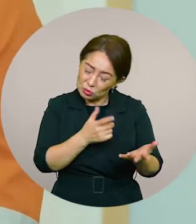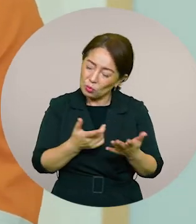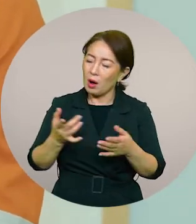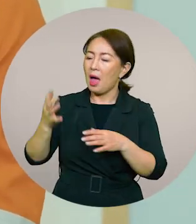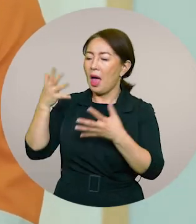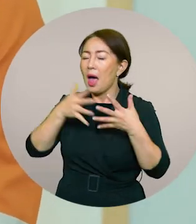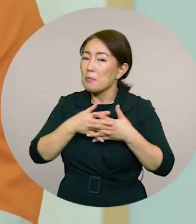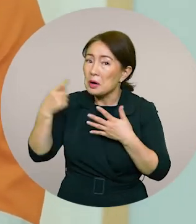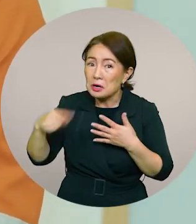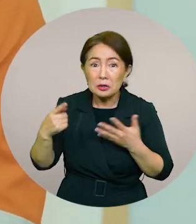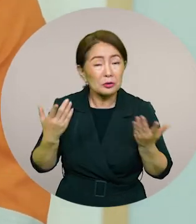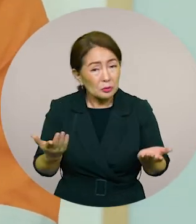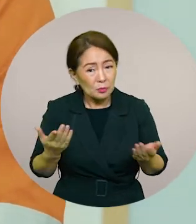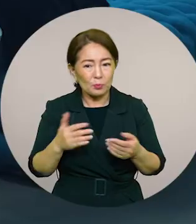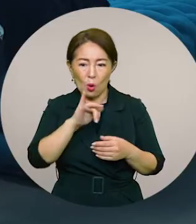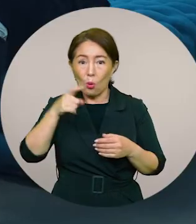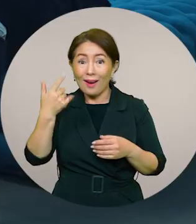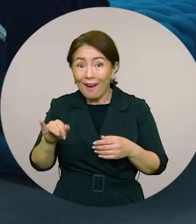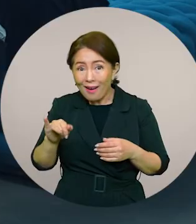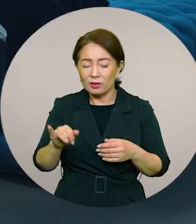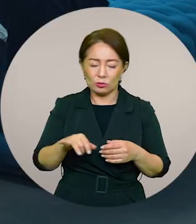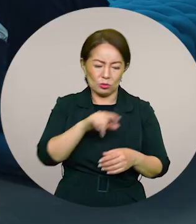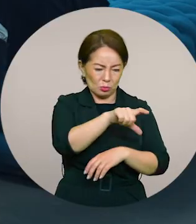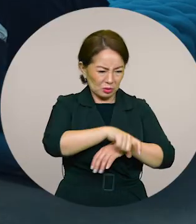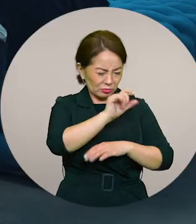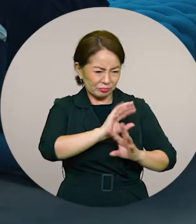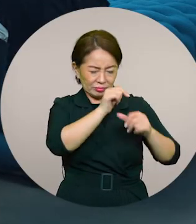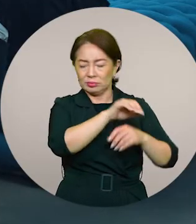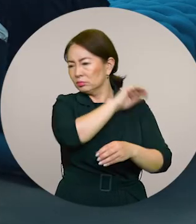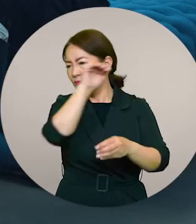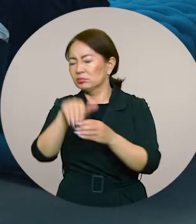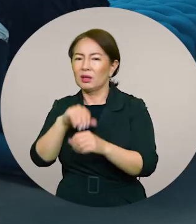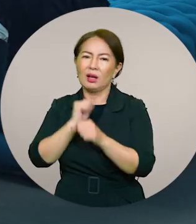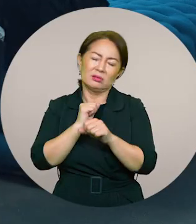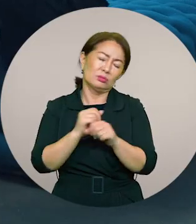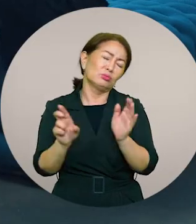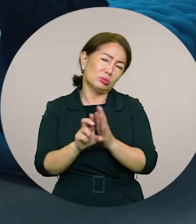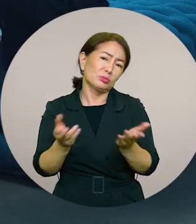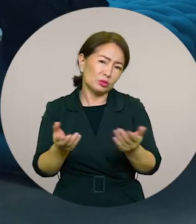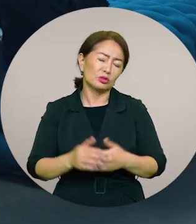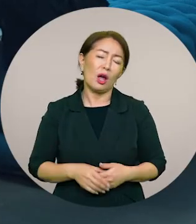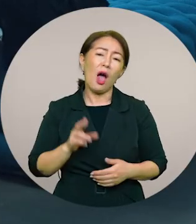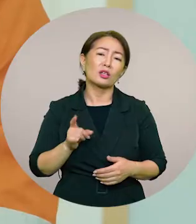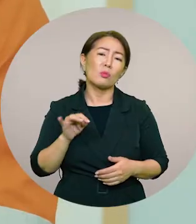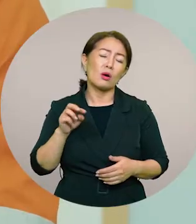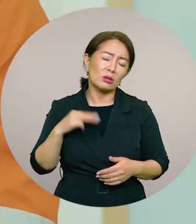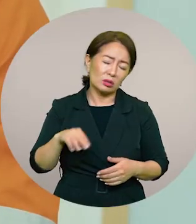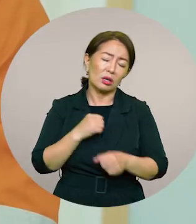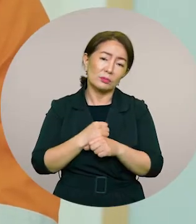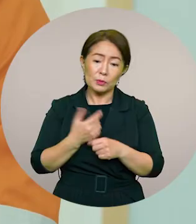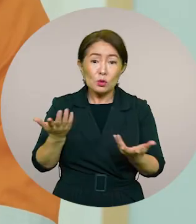Америкийн одоо уурханууд ч гэдэг юм уу, иймэрхүү газруудад экспортлох бол боломжууд байна л гэж харж байна. Тэр нь бол өөрөө